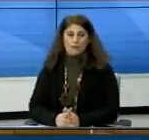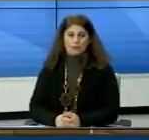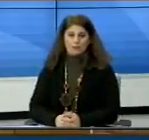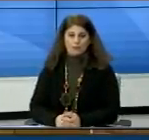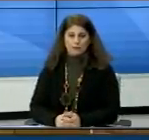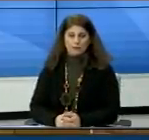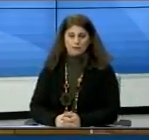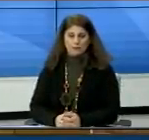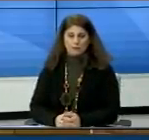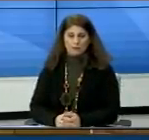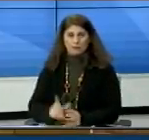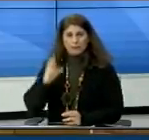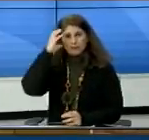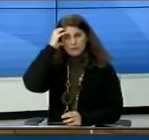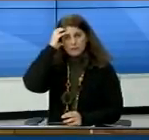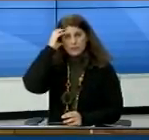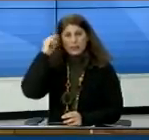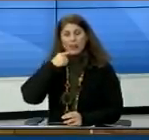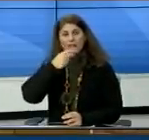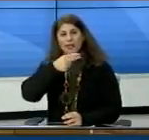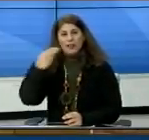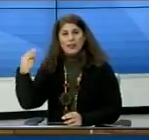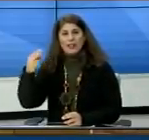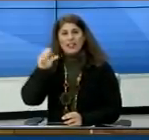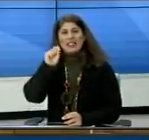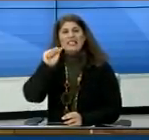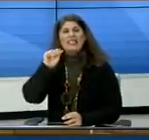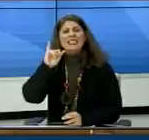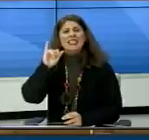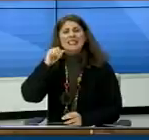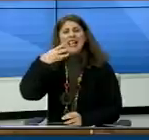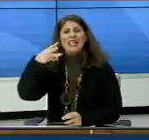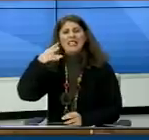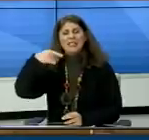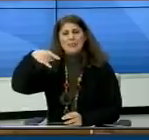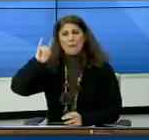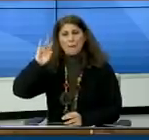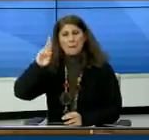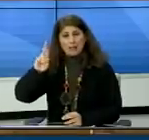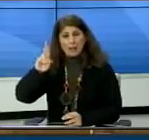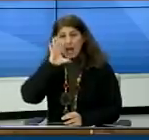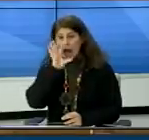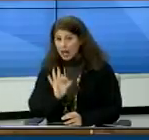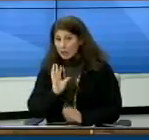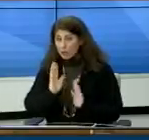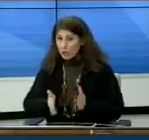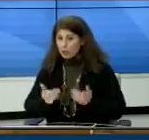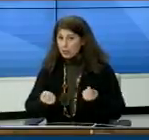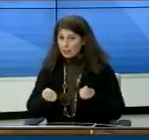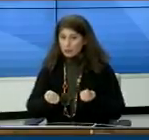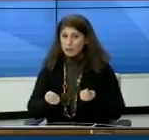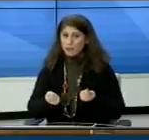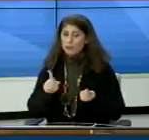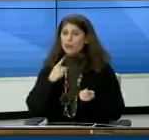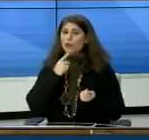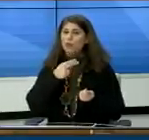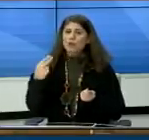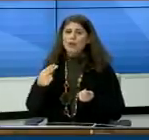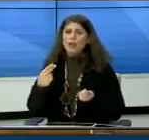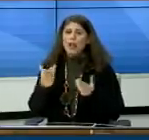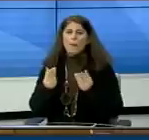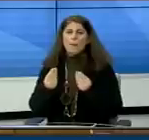Θυμίζετε μία ρίση του Σέξπιρ. Η αλήθεια μπορεί να χρησιμοποιείται σαν ένα